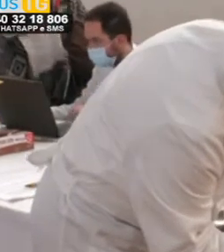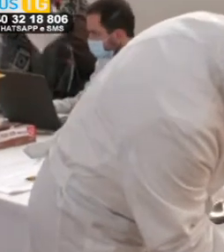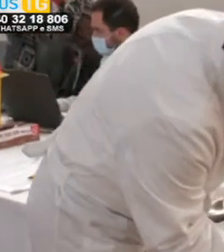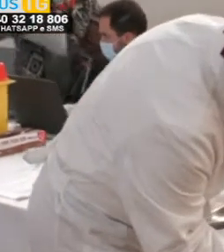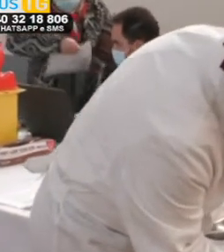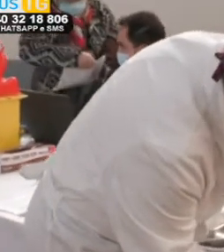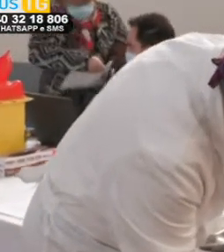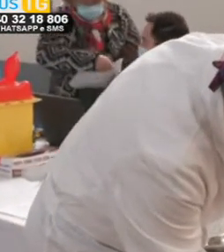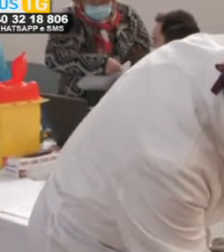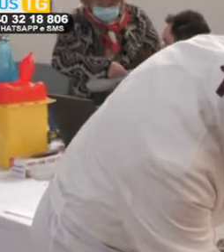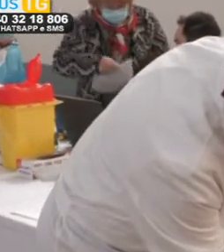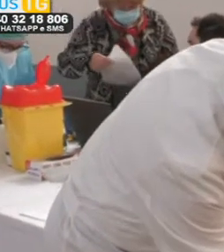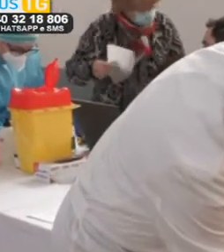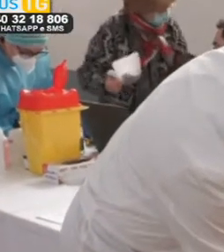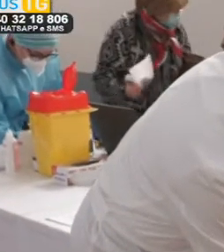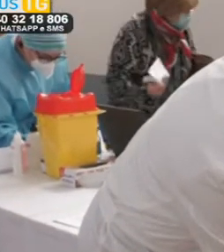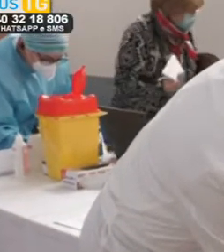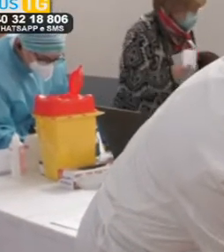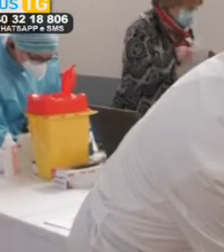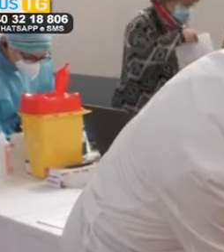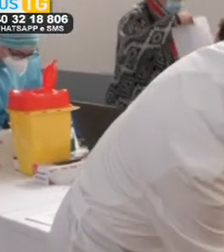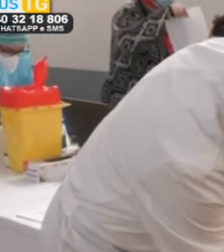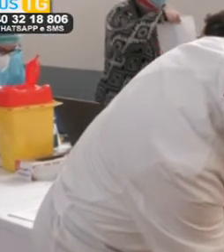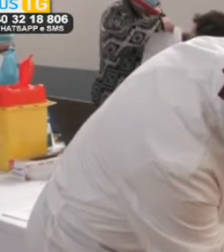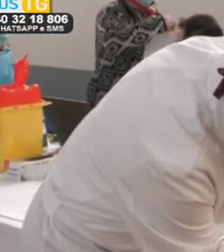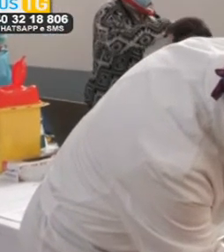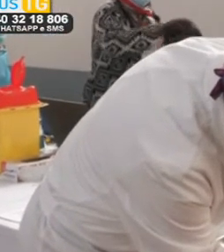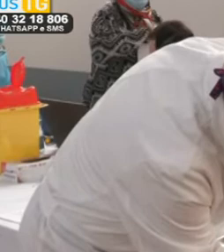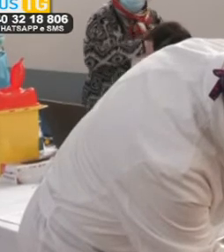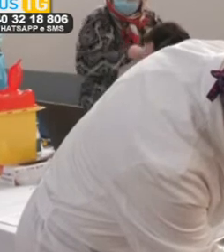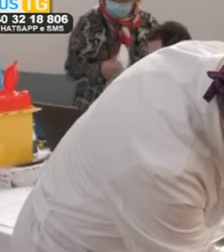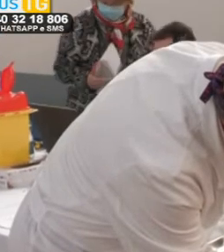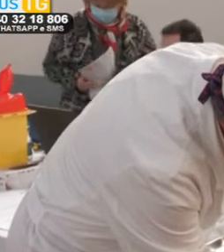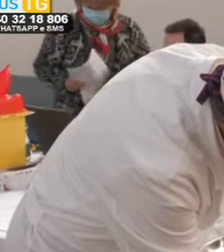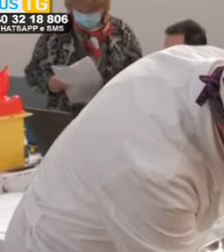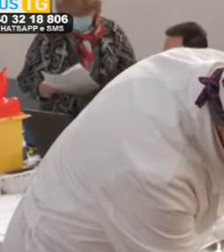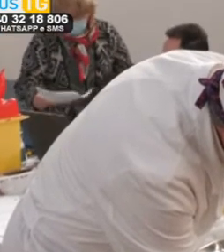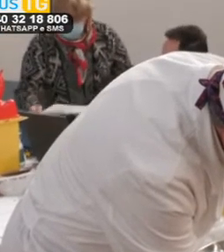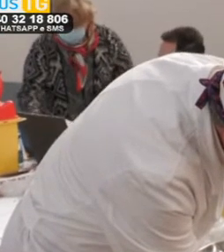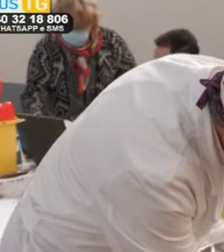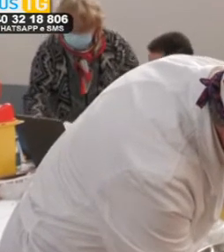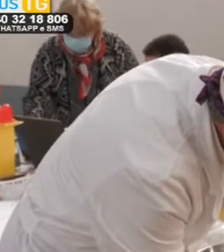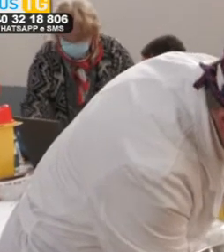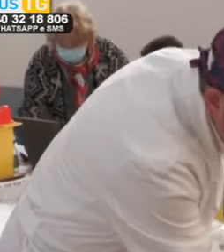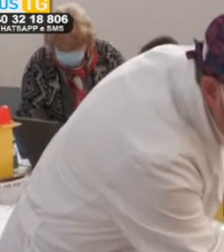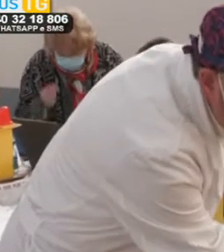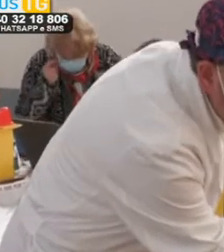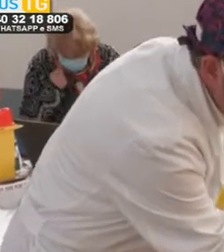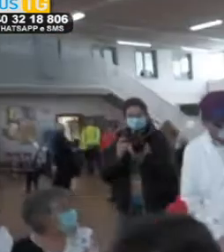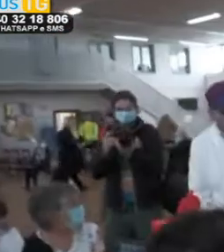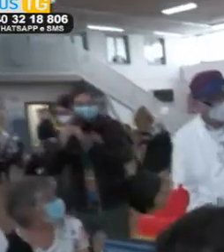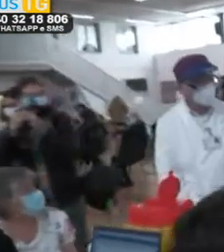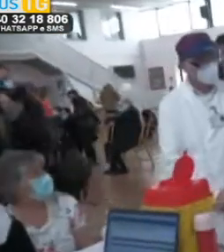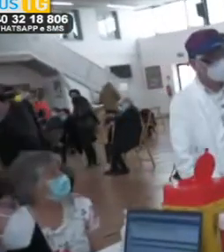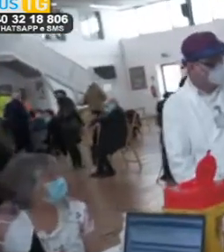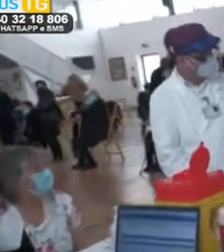358.000 ultra ottantenni, ne restano da vaccinare poco più di 56.000. Il 41% ha già ricevuto entrambe le dosi. La